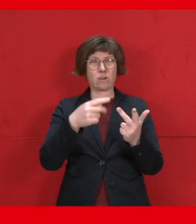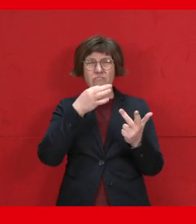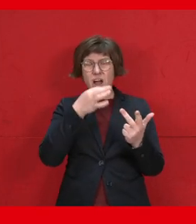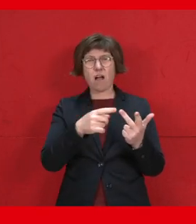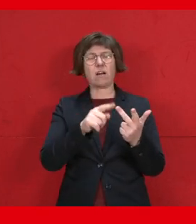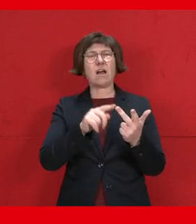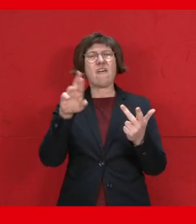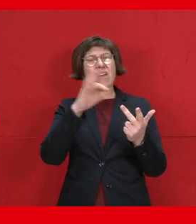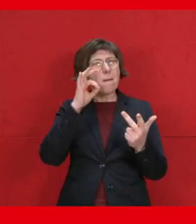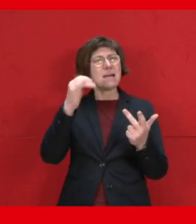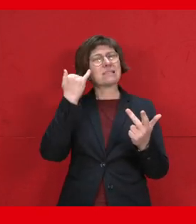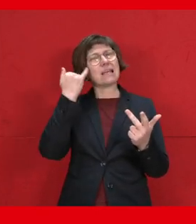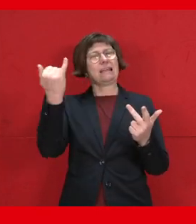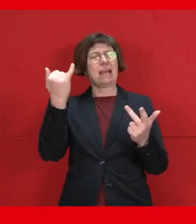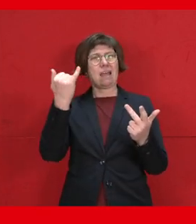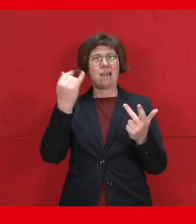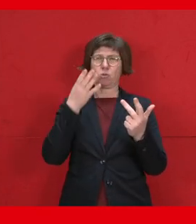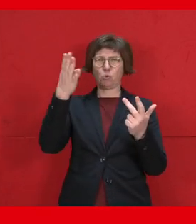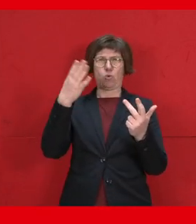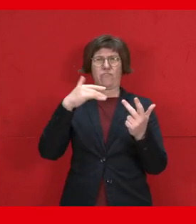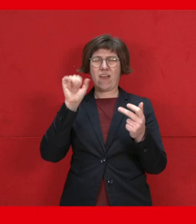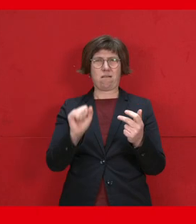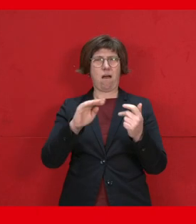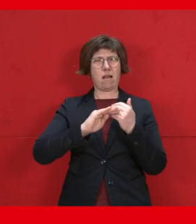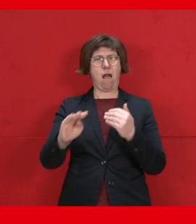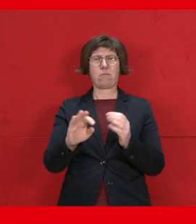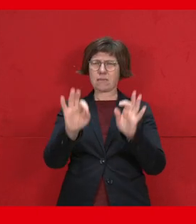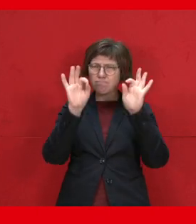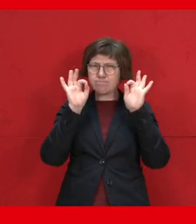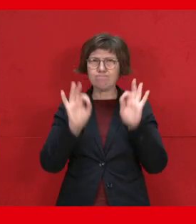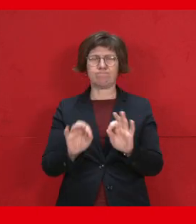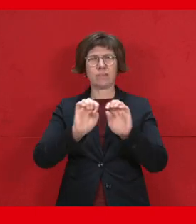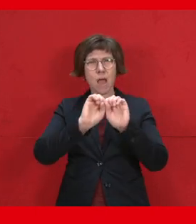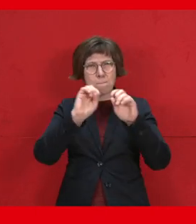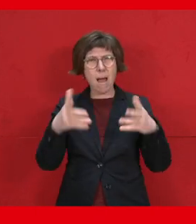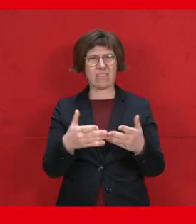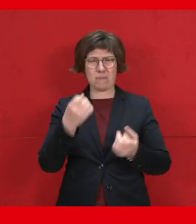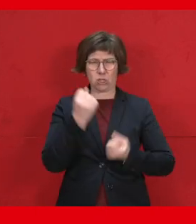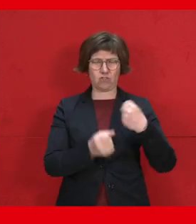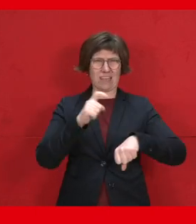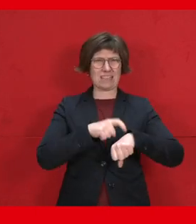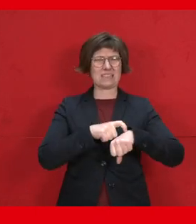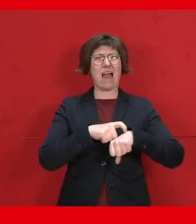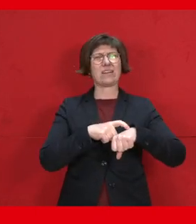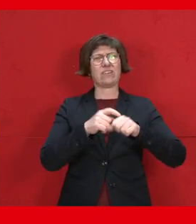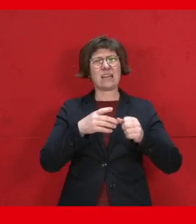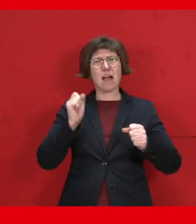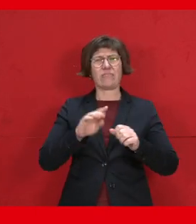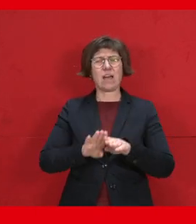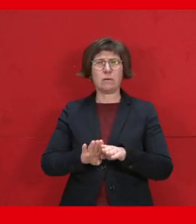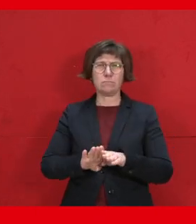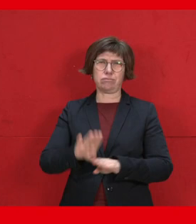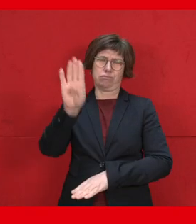wer hat die besten Ideen für die Zukunft des Landes? Wer kann eigentlich dieses Land nach der Pandemie aus einer schweren Zeit rausholen? Wer kann